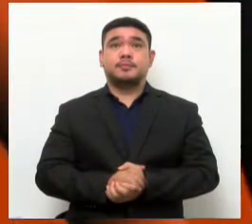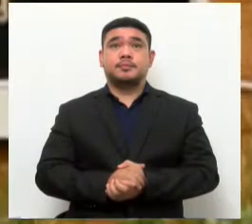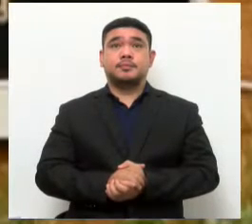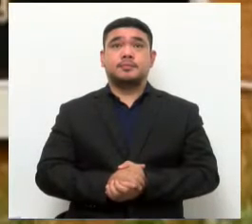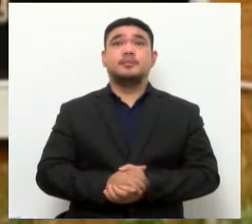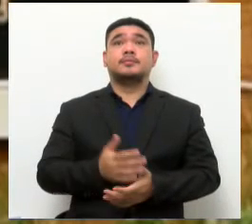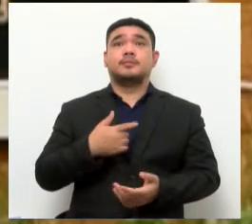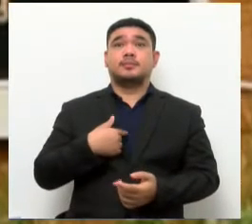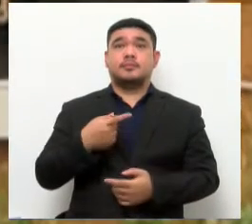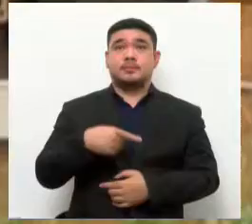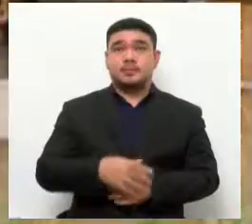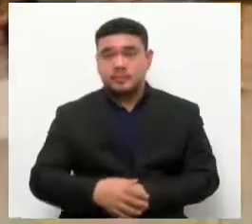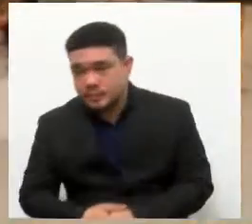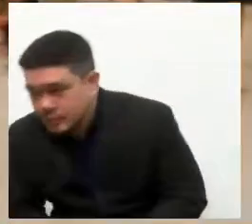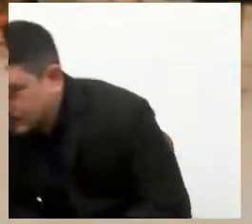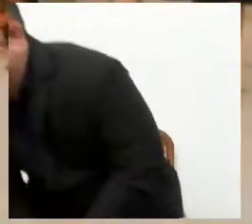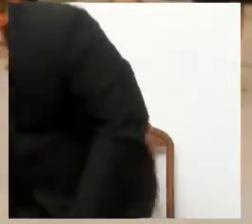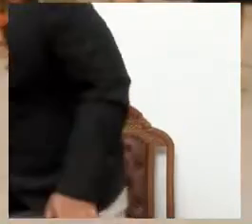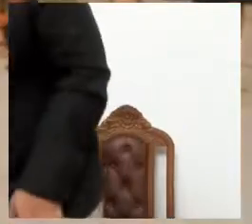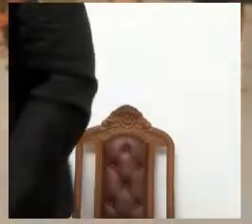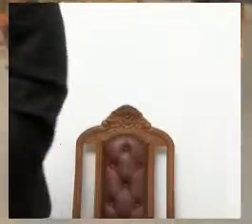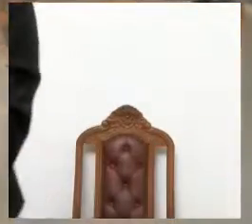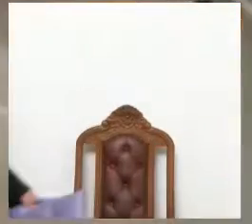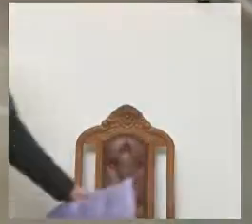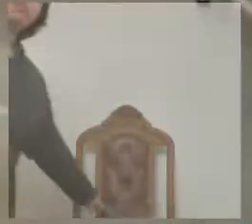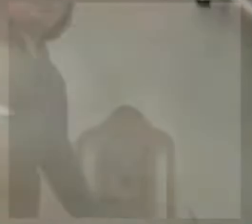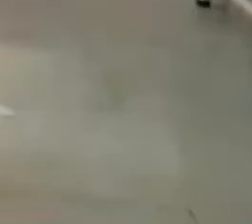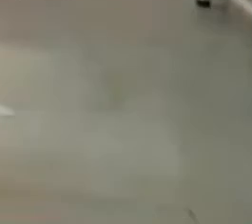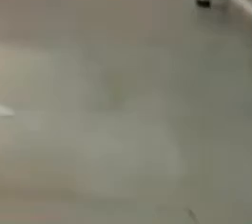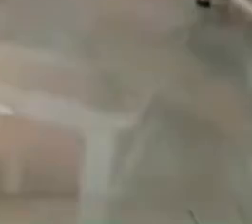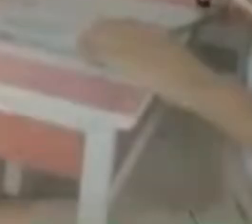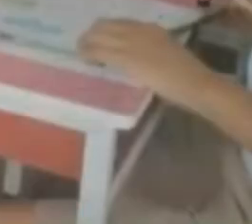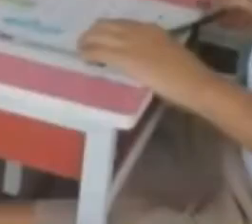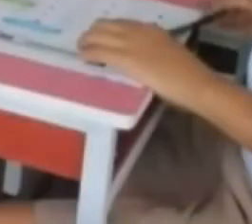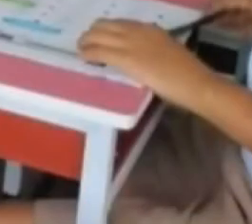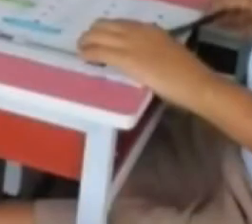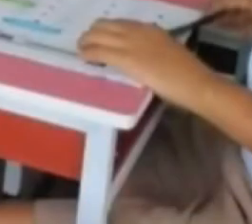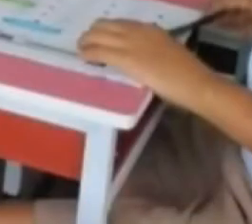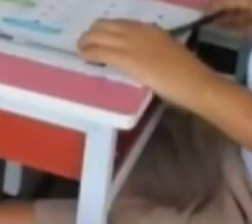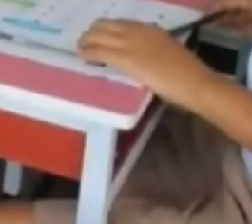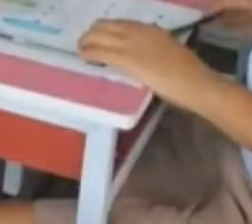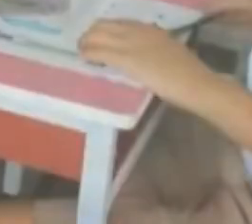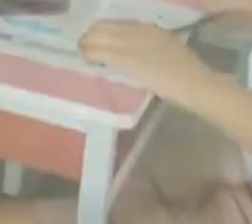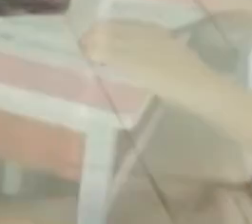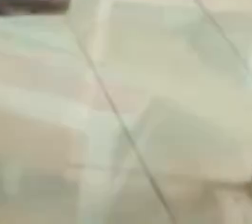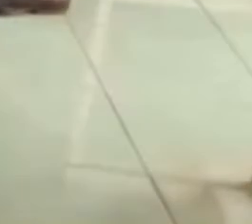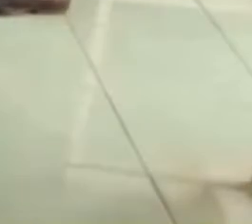สำนักงานเขตพื้นที่การศึกษาประถมศึกษานครราชสีมาเขต4เป็นองค์กรคุณภาพชั้นนำในการจัดการศึกษาขั้นพื้นฐาน